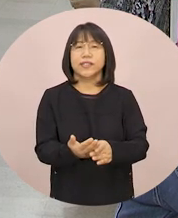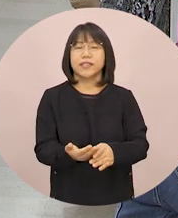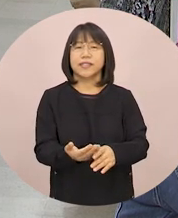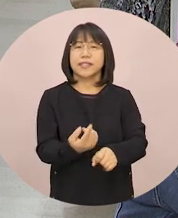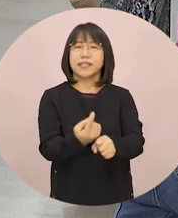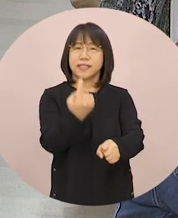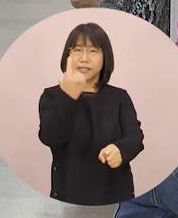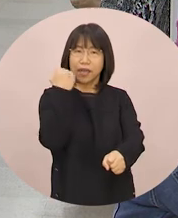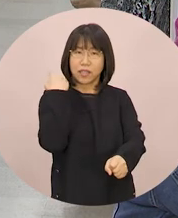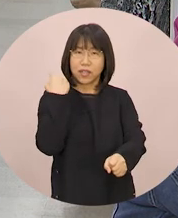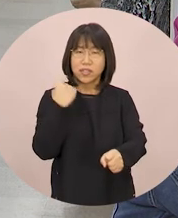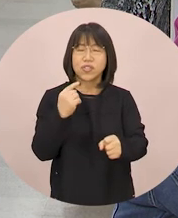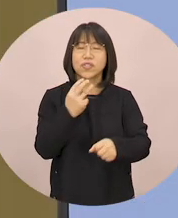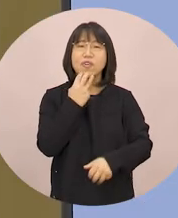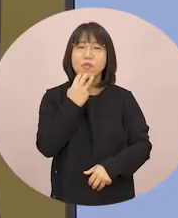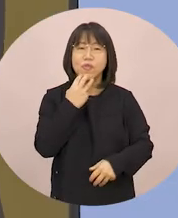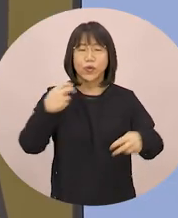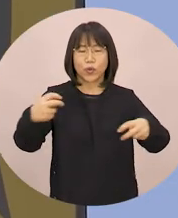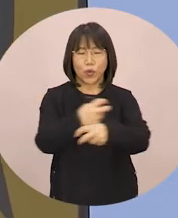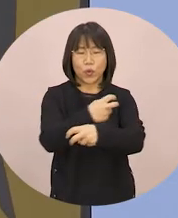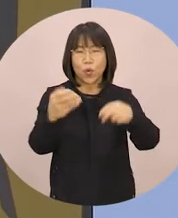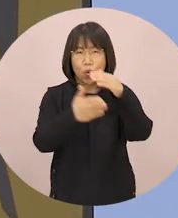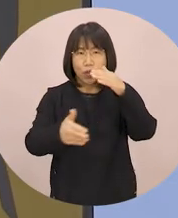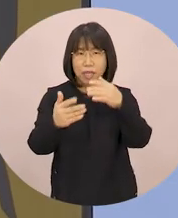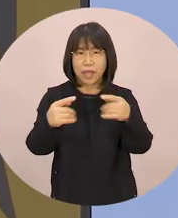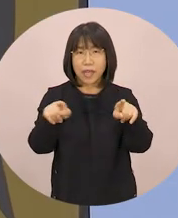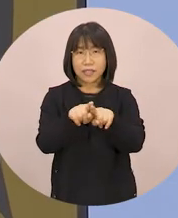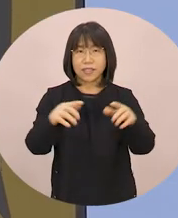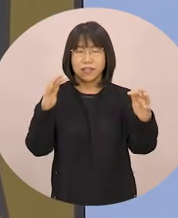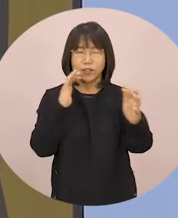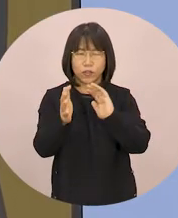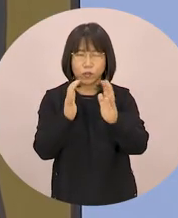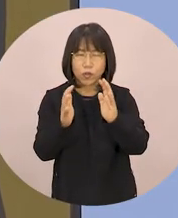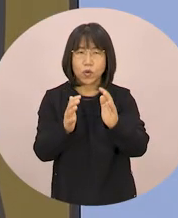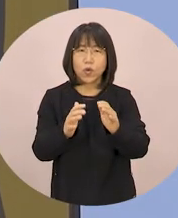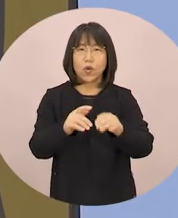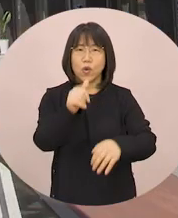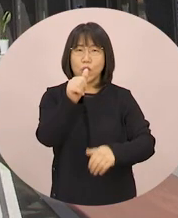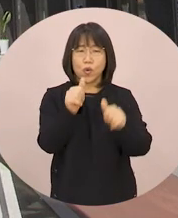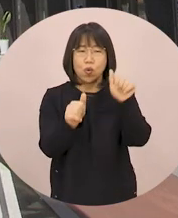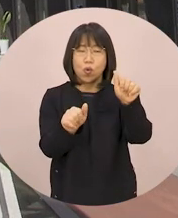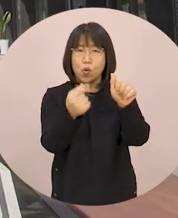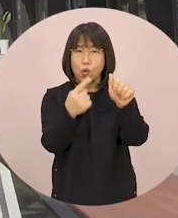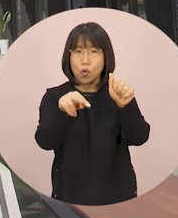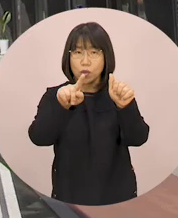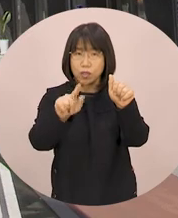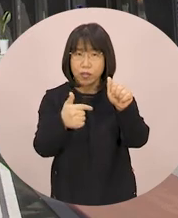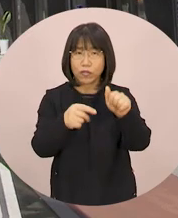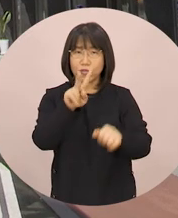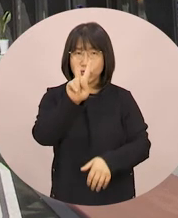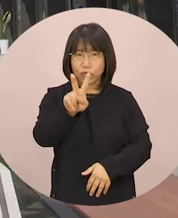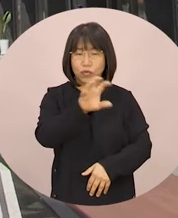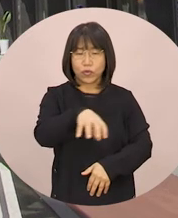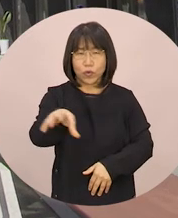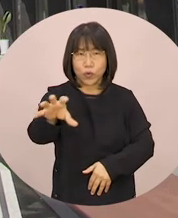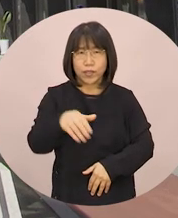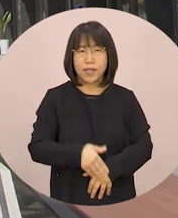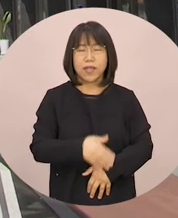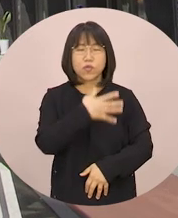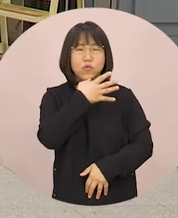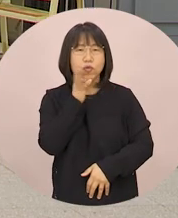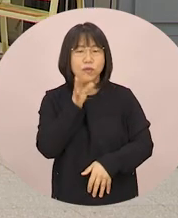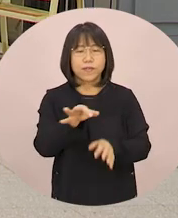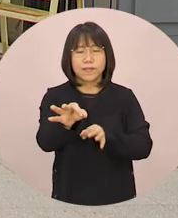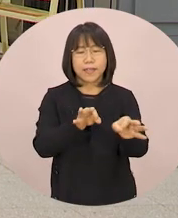강서구에서는 지난해 서울교통공사와 지속적인 협의를 거쳐 지하철 5호선 우장산역과 김포공항역 두 곳에